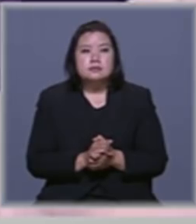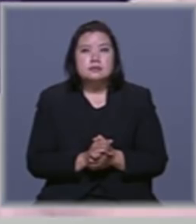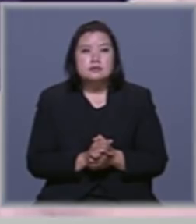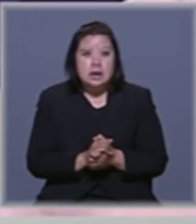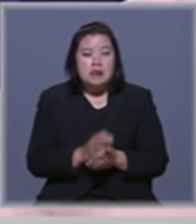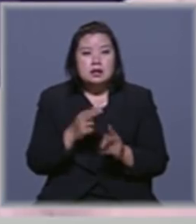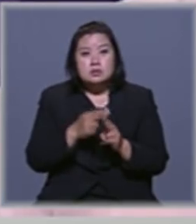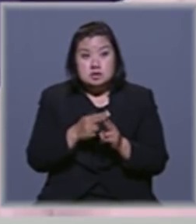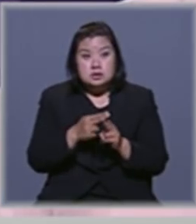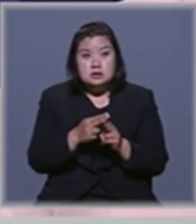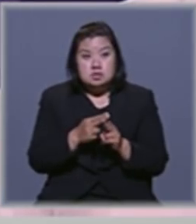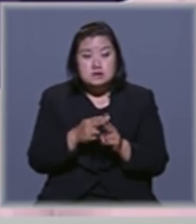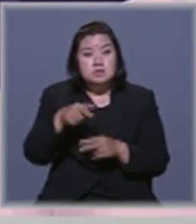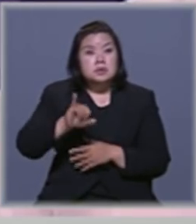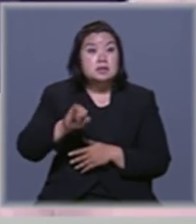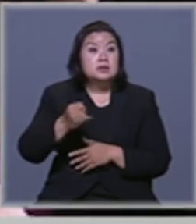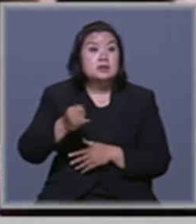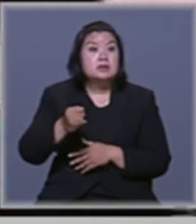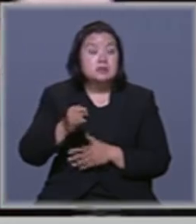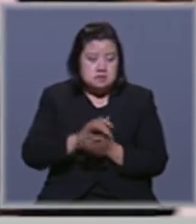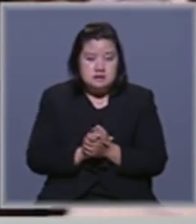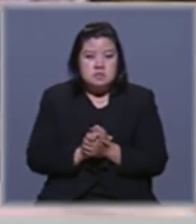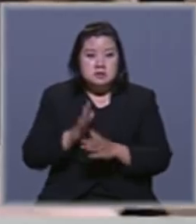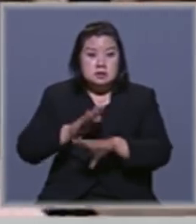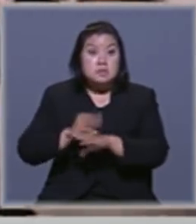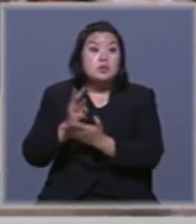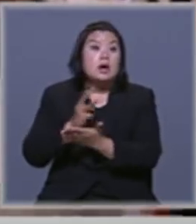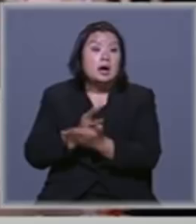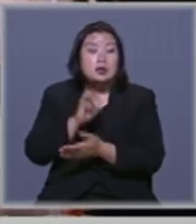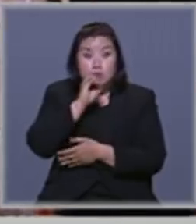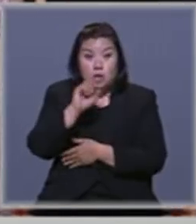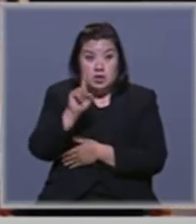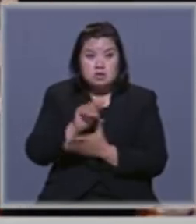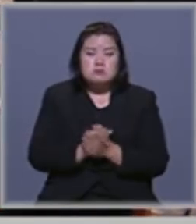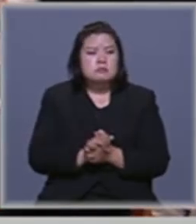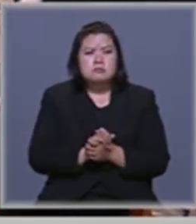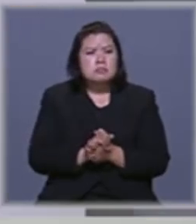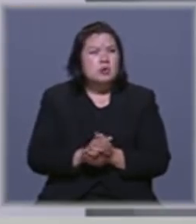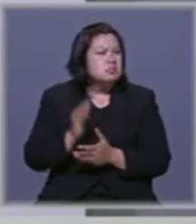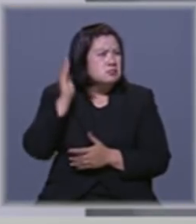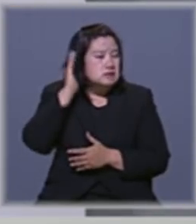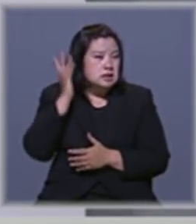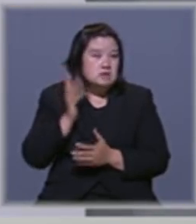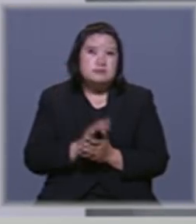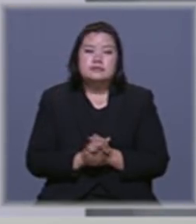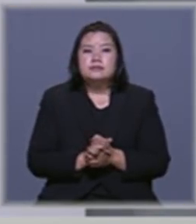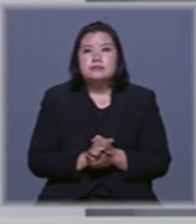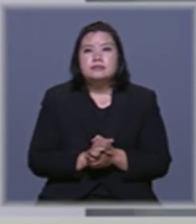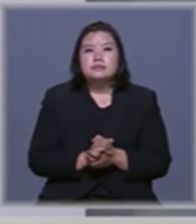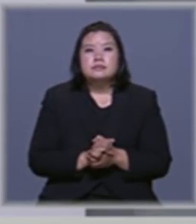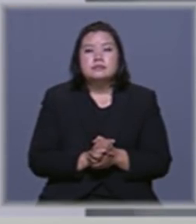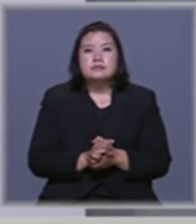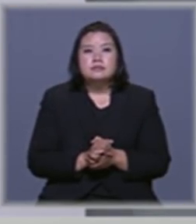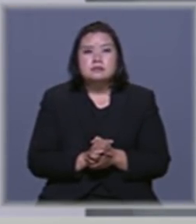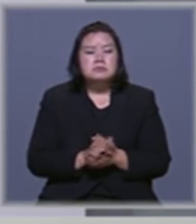จารย์พิชิตมาพูดครั้งสุดท้ายอาจารย์พิชิตลิขิตกิจสมบูรณ์บอกว่าไม่ใช่อาจารย์พิชิตนี่เชื่อว่าลดลงจริงฮะอาจารย์พิชิตเ